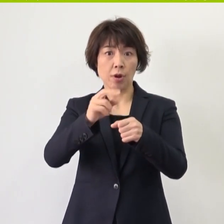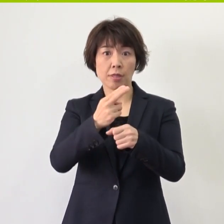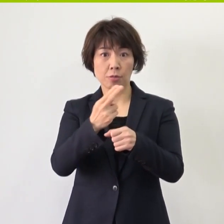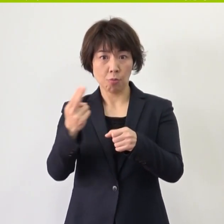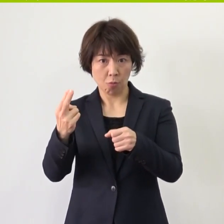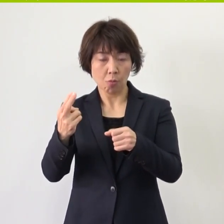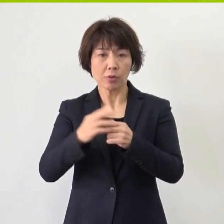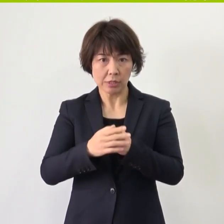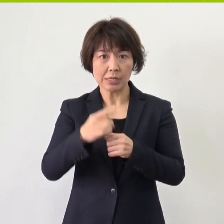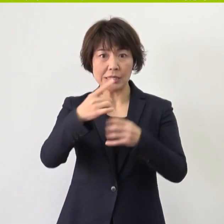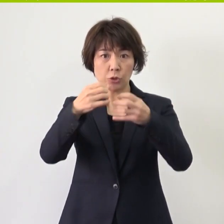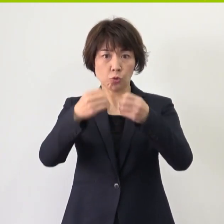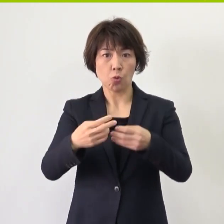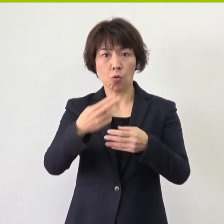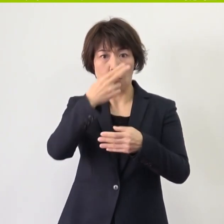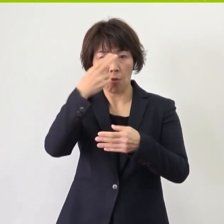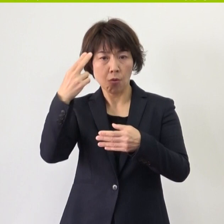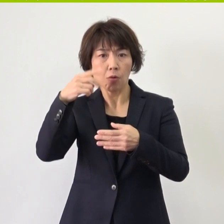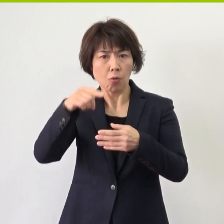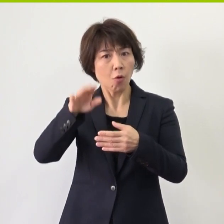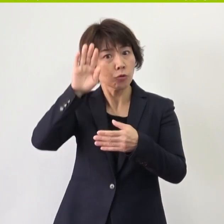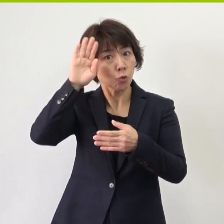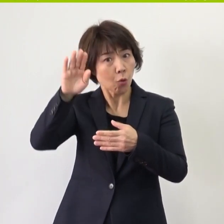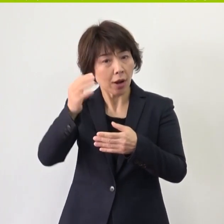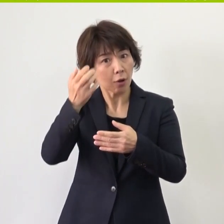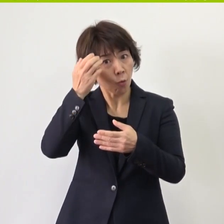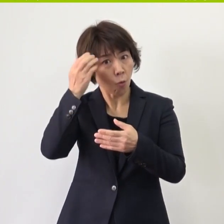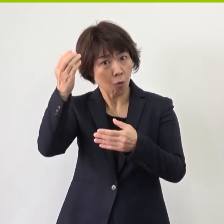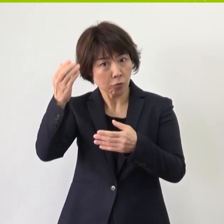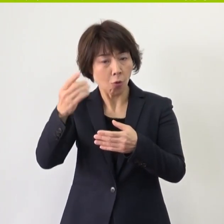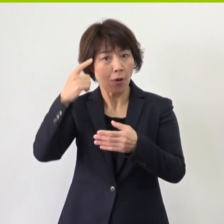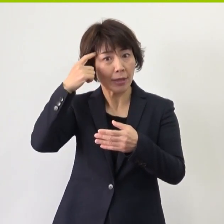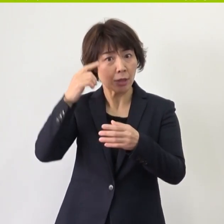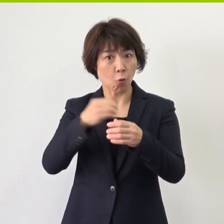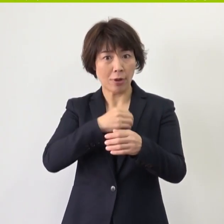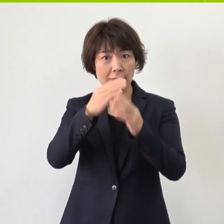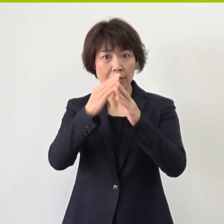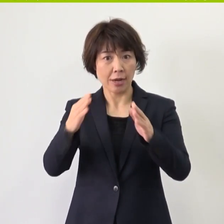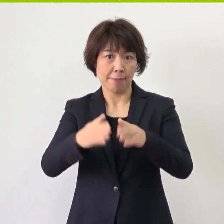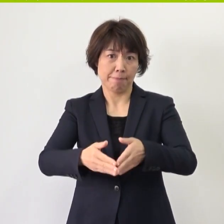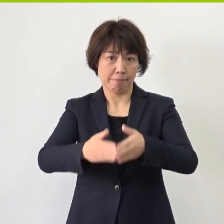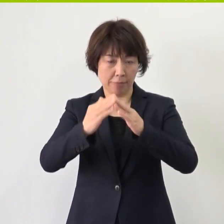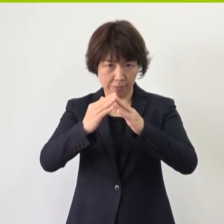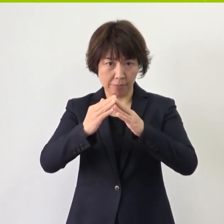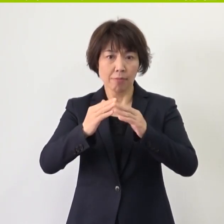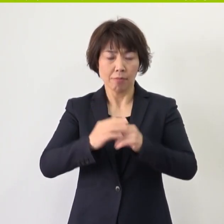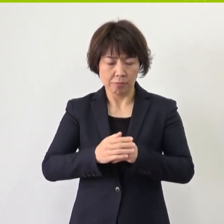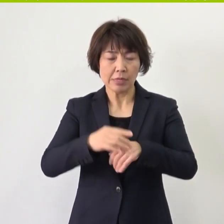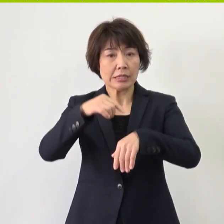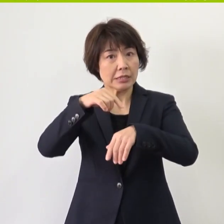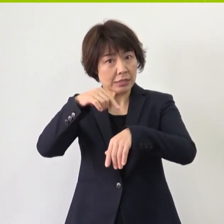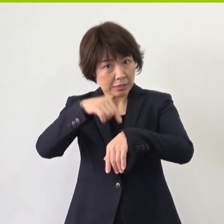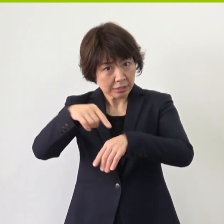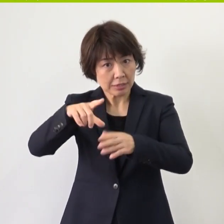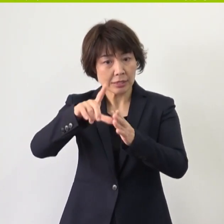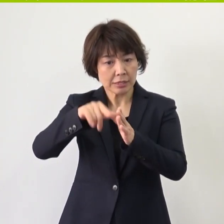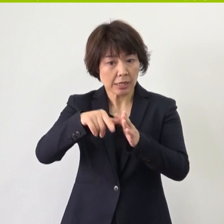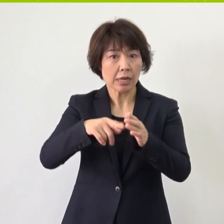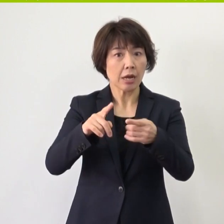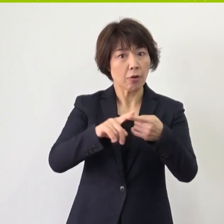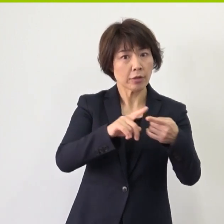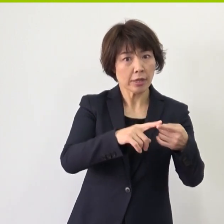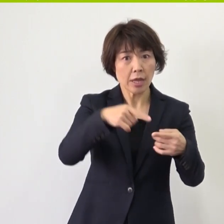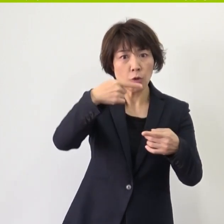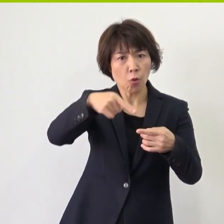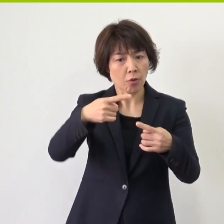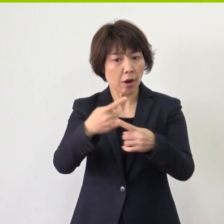年度に一条高等学校の将来構想検討委員会を設置し、時代とともに変化する教育